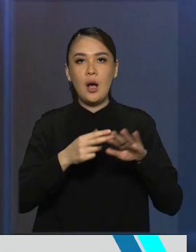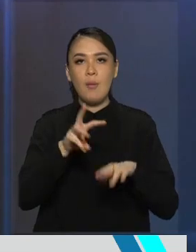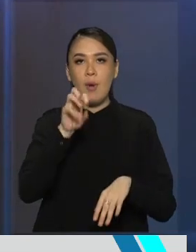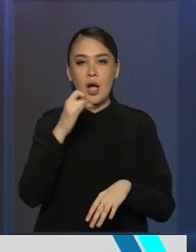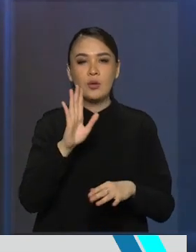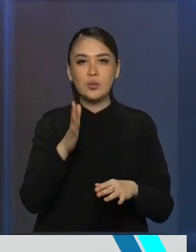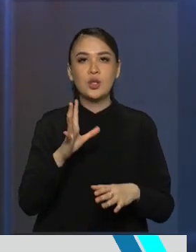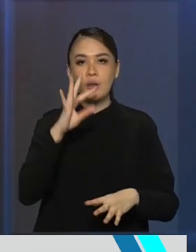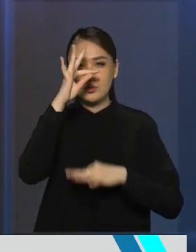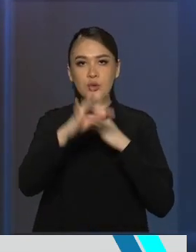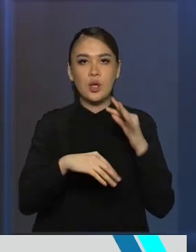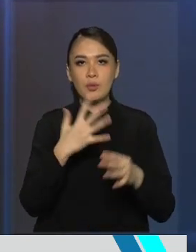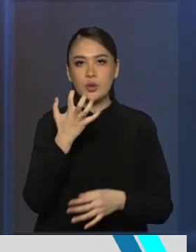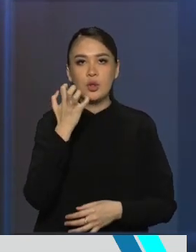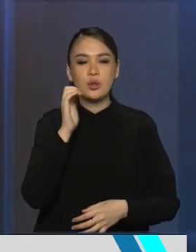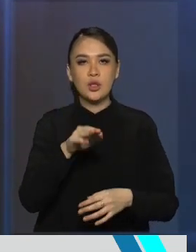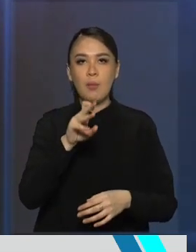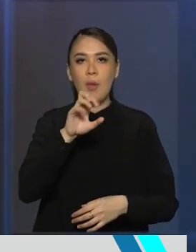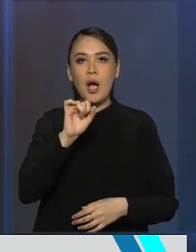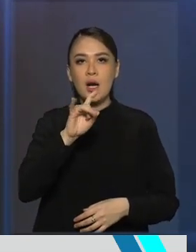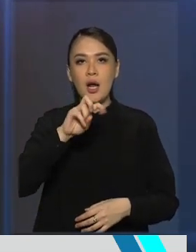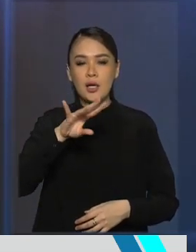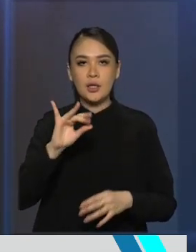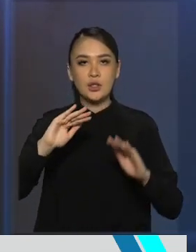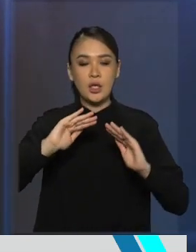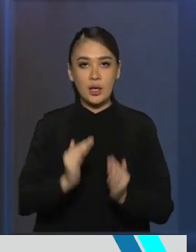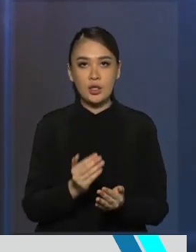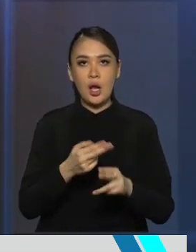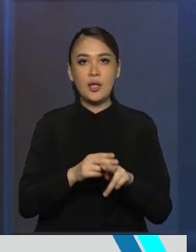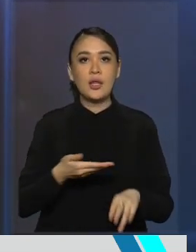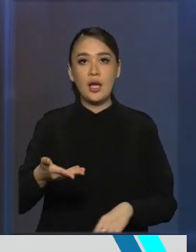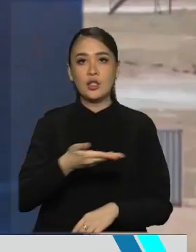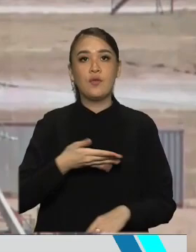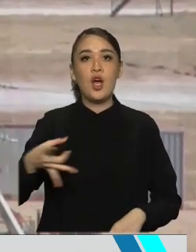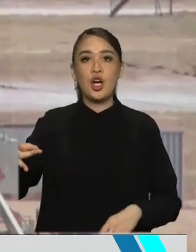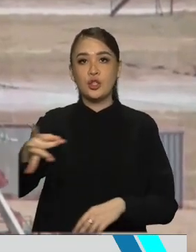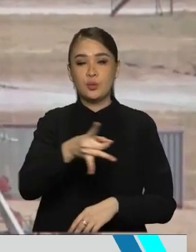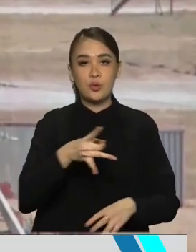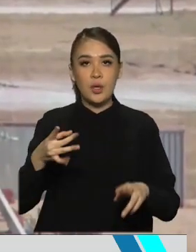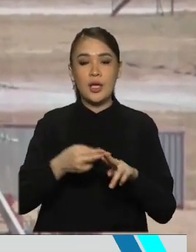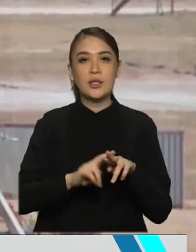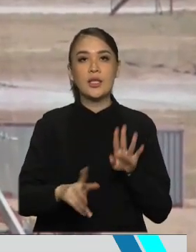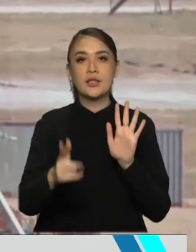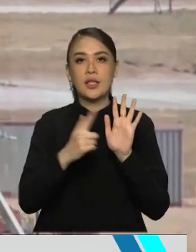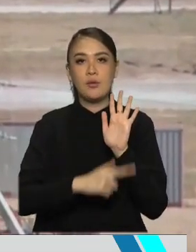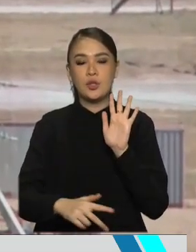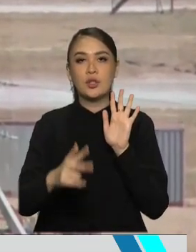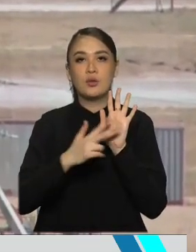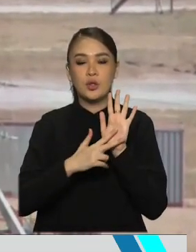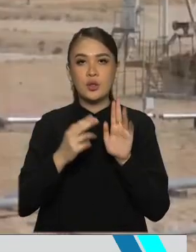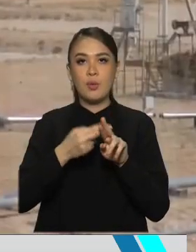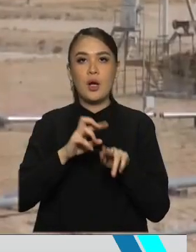добычу в сутки на 500 тысяч баррелей. Добровольное сокращение в нашей республике составит 78 тысяч